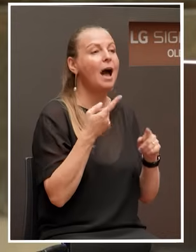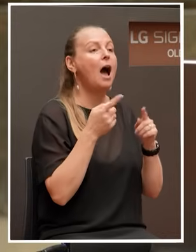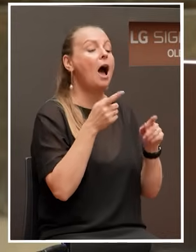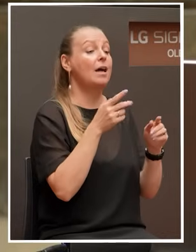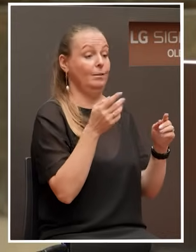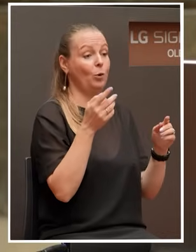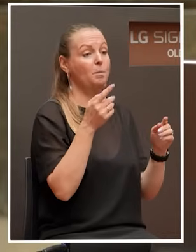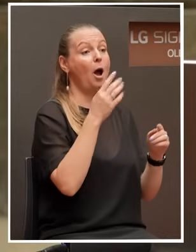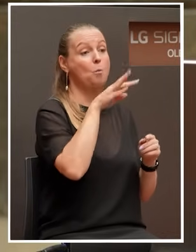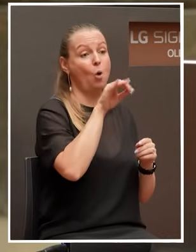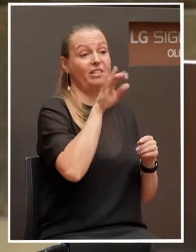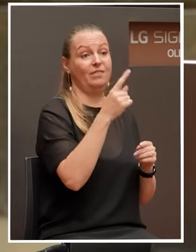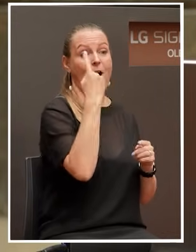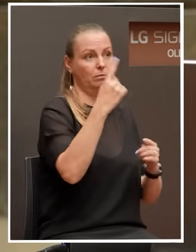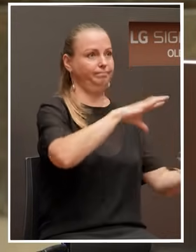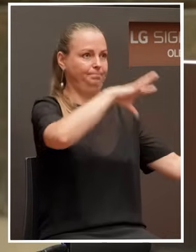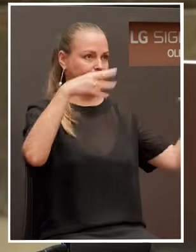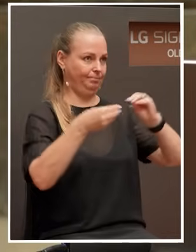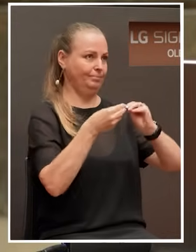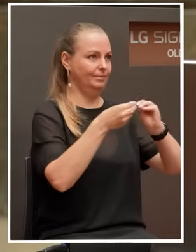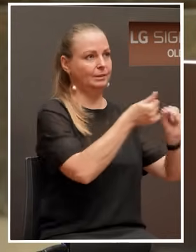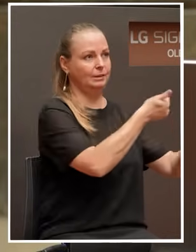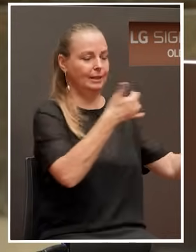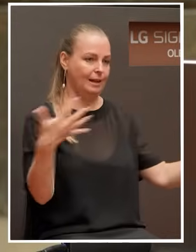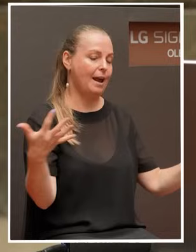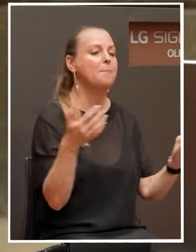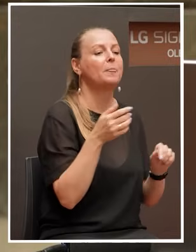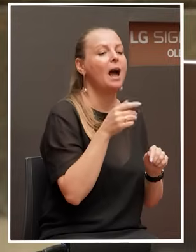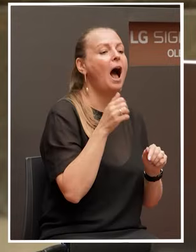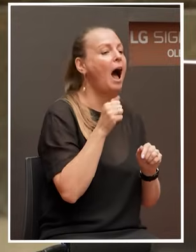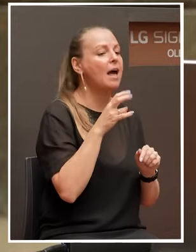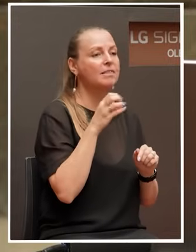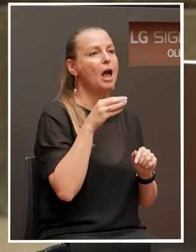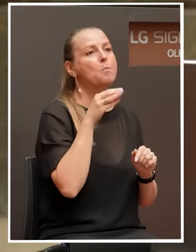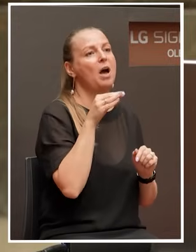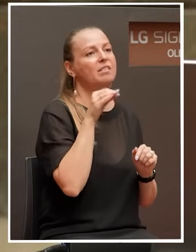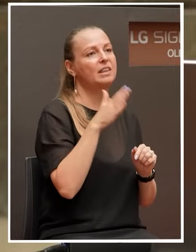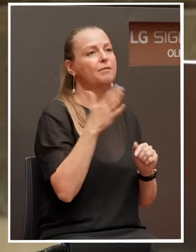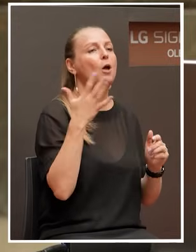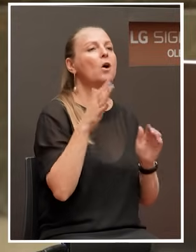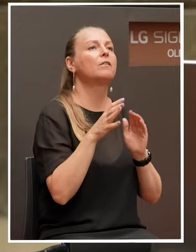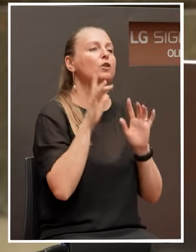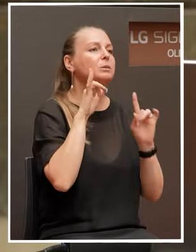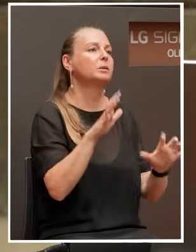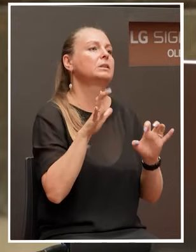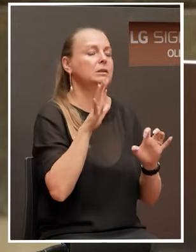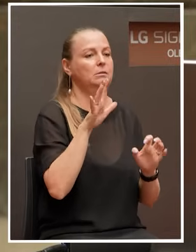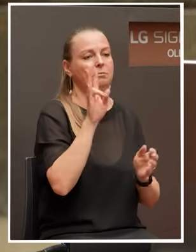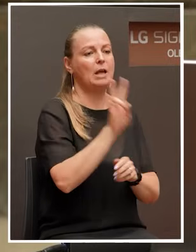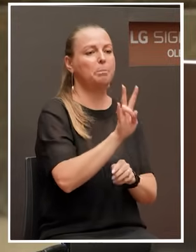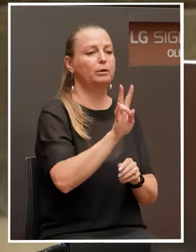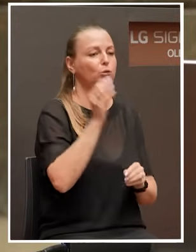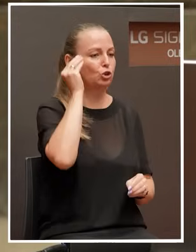объединены мотивом, а не мотивом, который воспринимается со стабильной точки зрения,